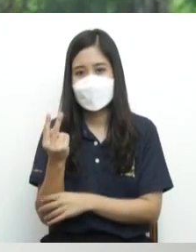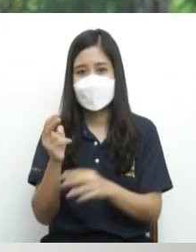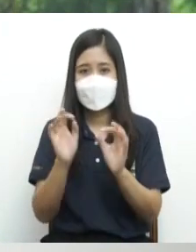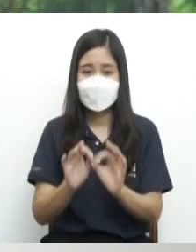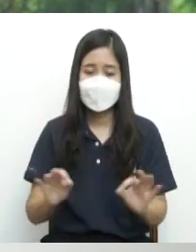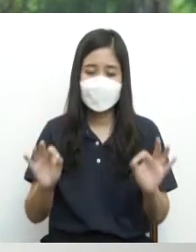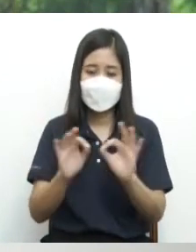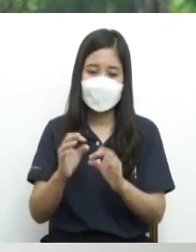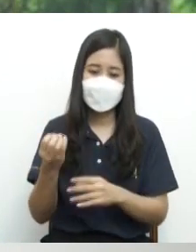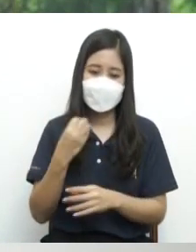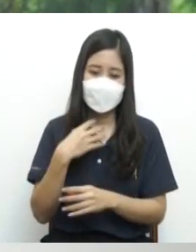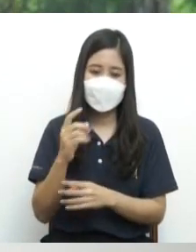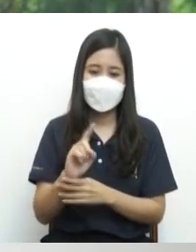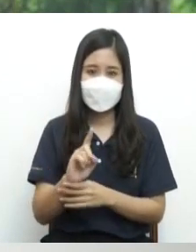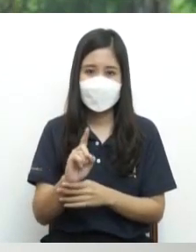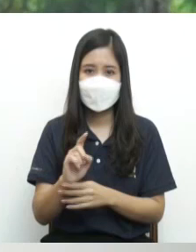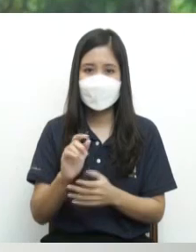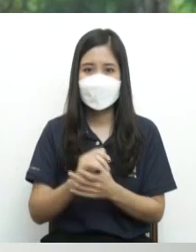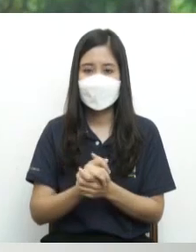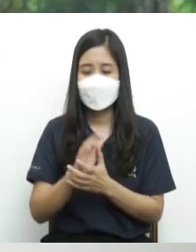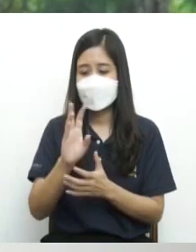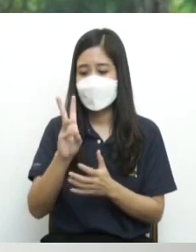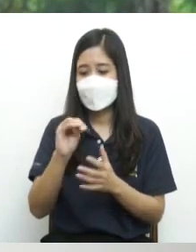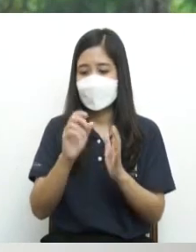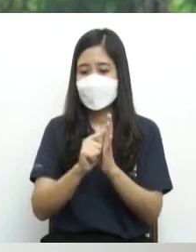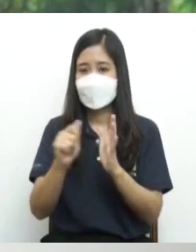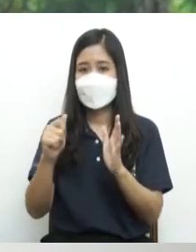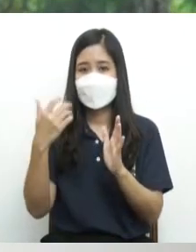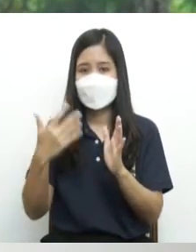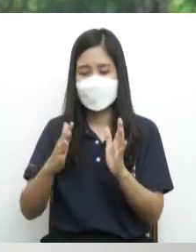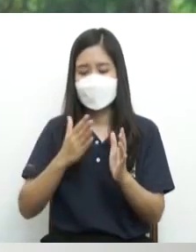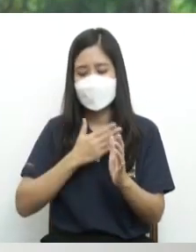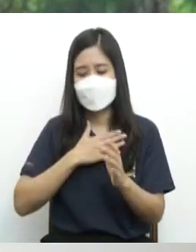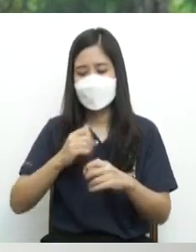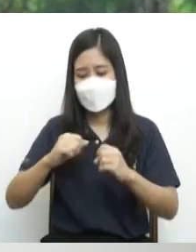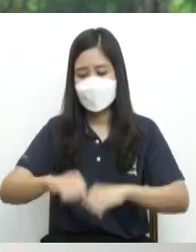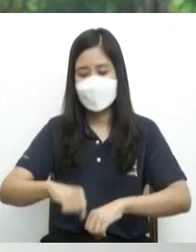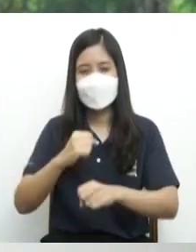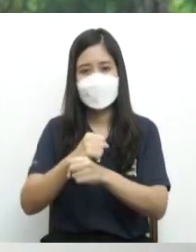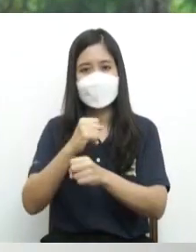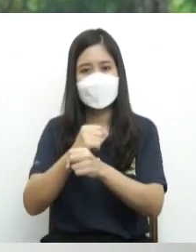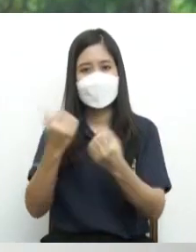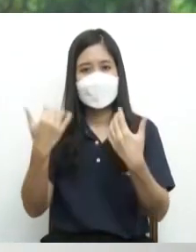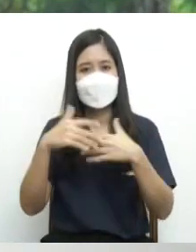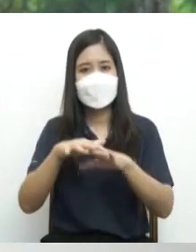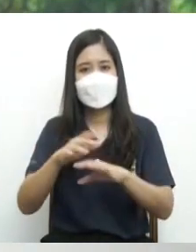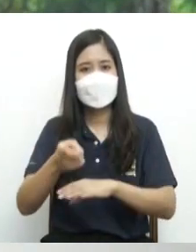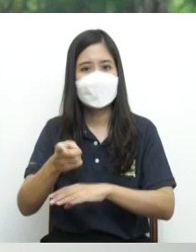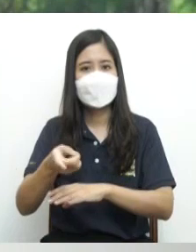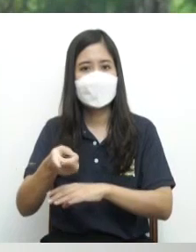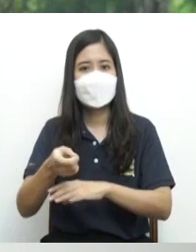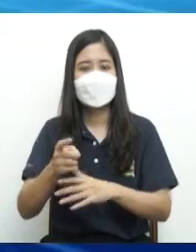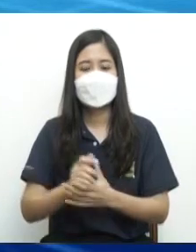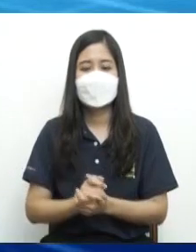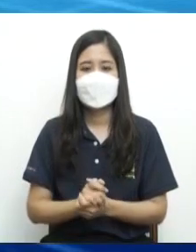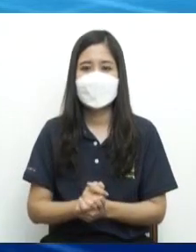ราว่านะคะหลังจากที่ท่านเกษียณไปแล้วนะคะเราก็ยังสามารถที่จะทำงานร่วมกันได้สิ่งหนึ่งที่ต้องขออนุญาตนำเรียนท่านทั้งสองนะ